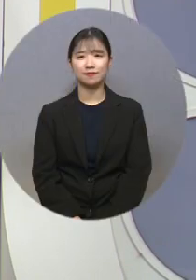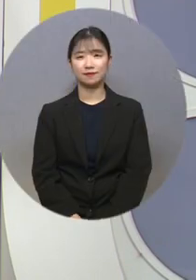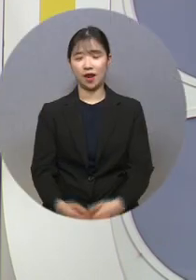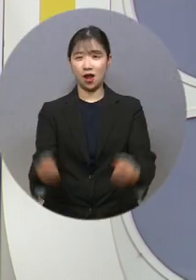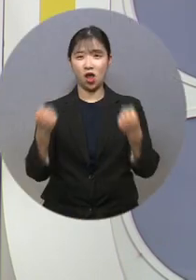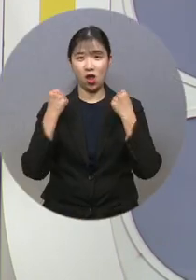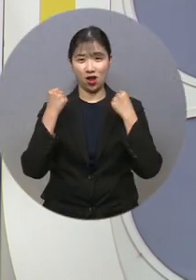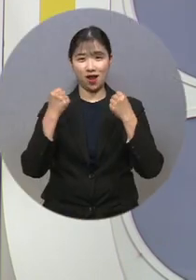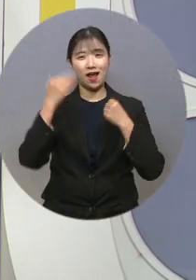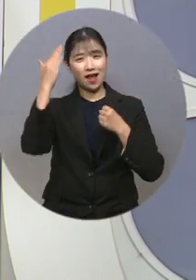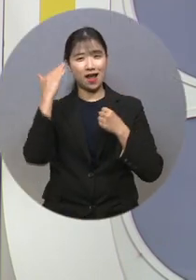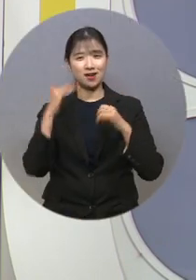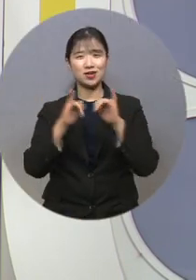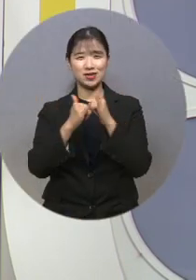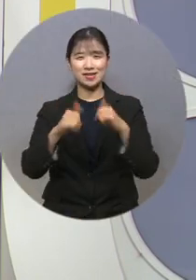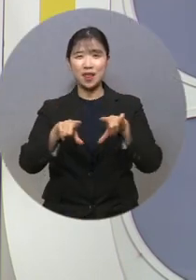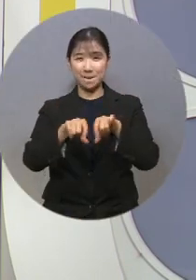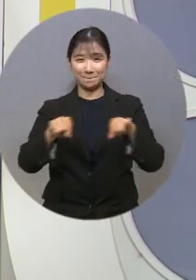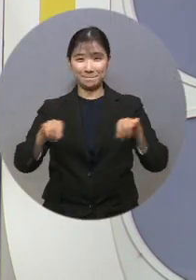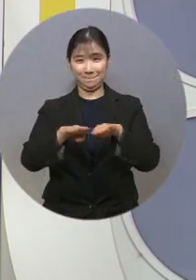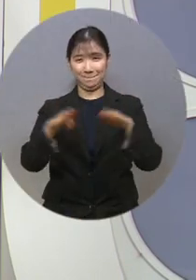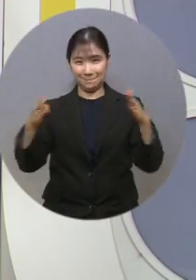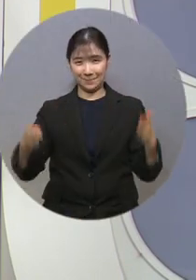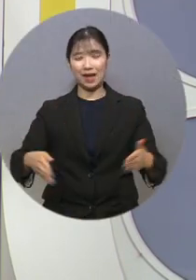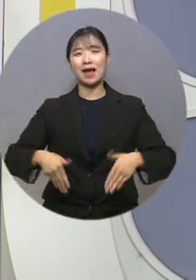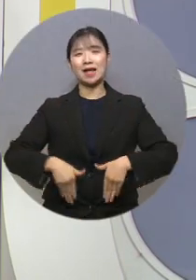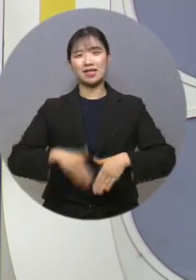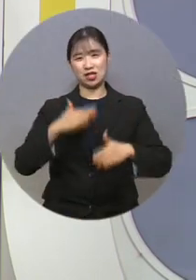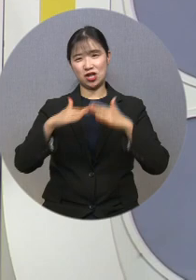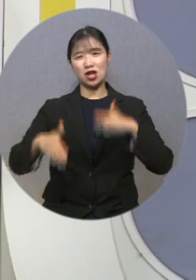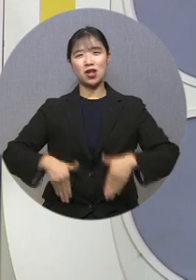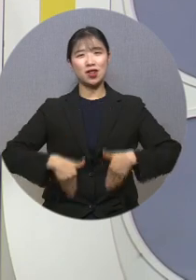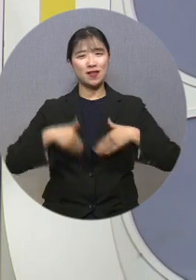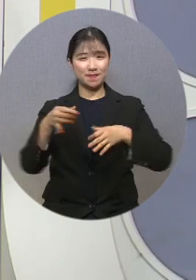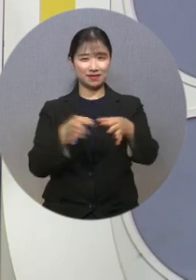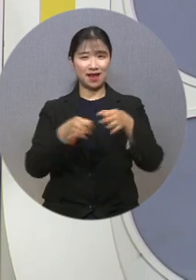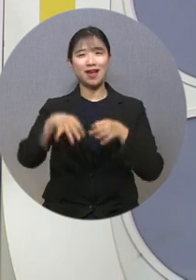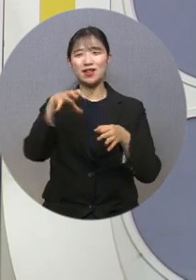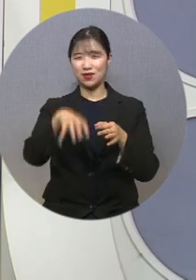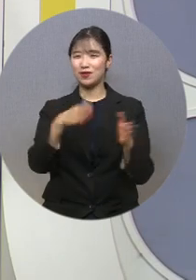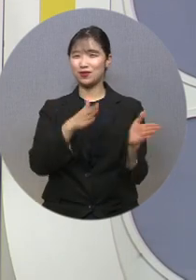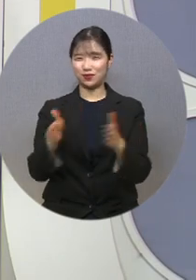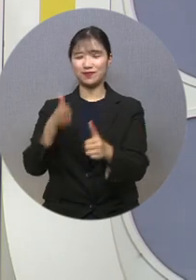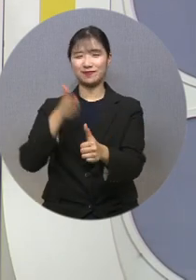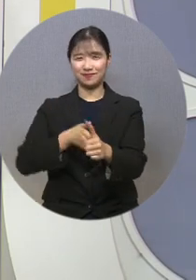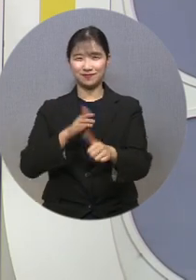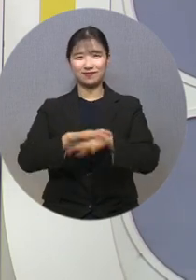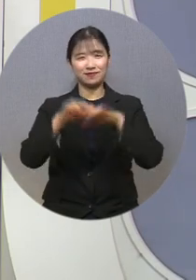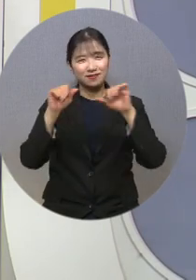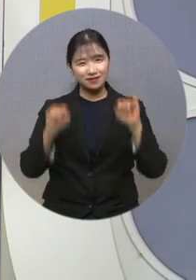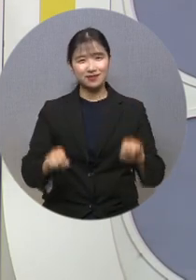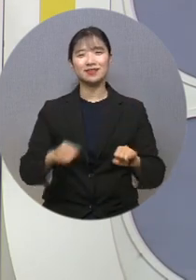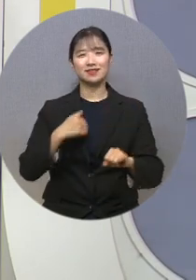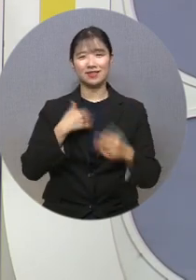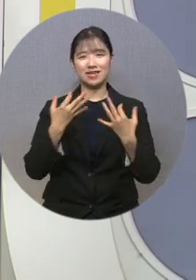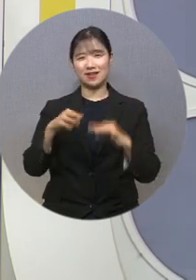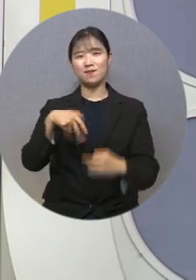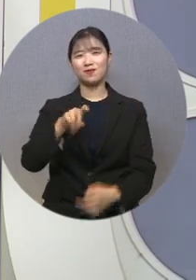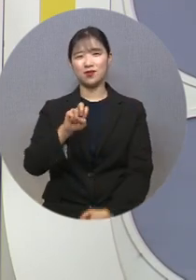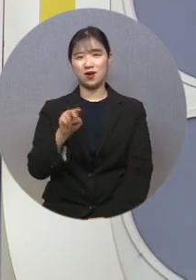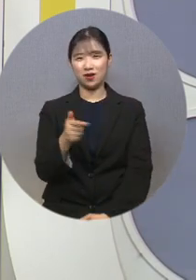건강한 한국인의 밥상은 남도장터에서 준비하세요. 복지TV 시청자 여러분 안녕하세요. 국민안내양 가수